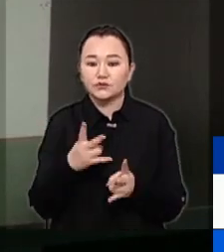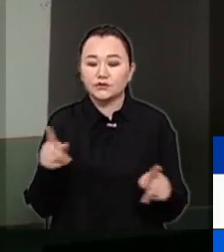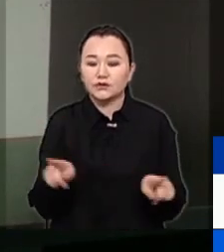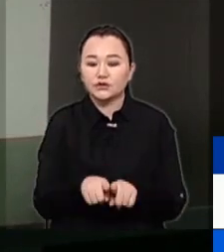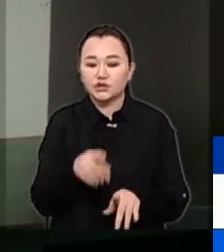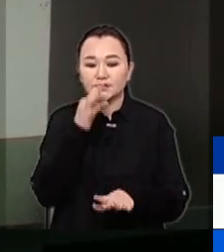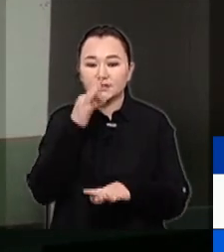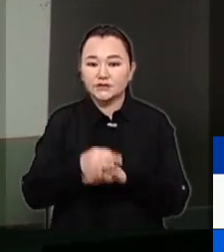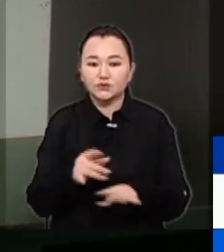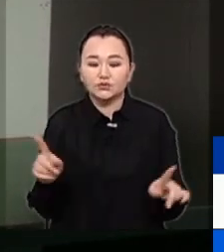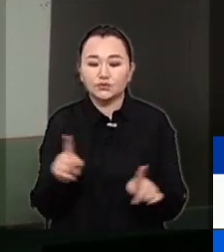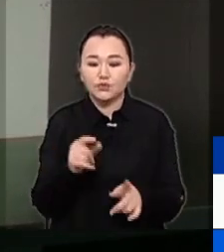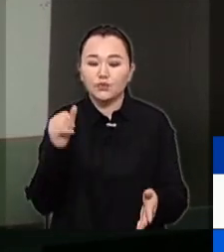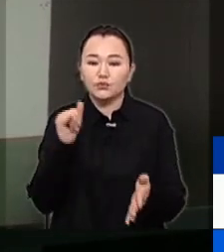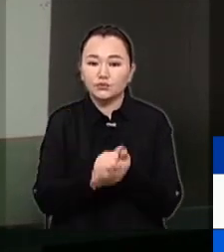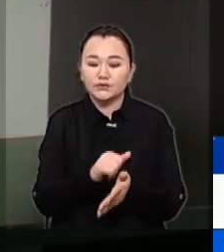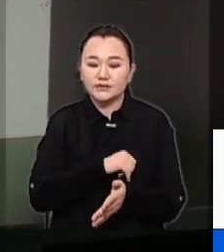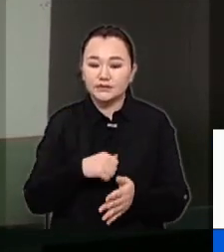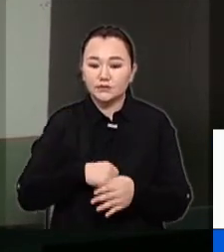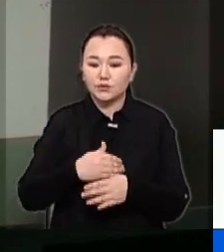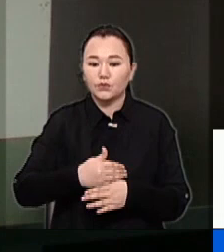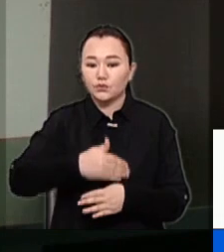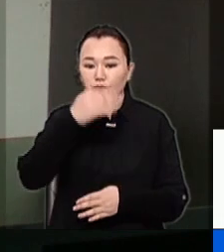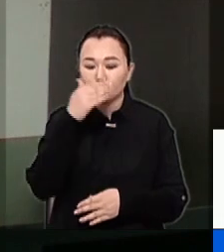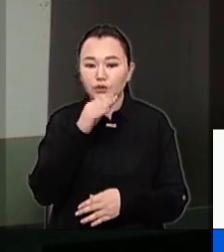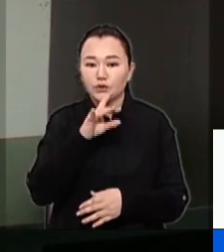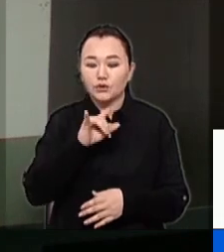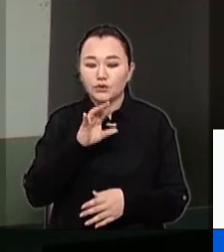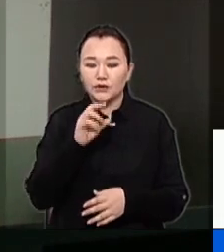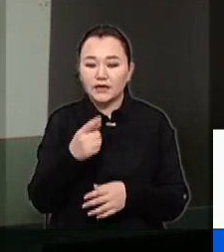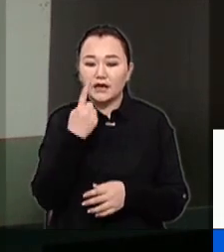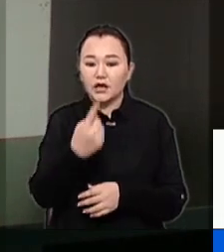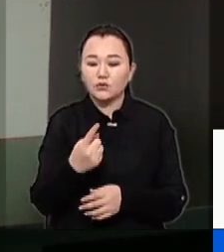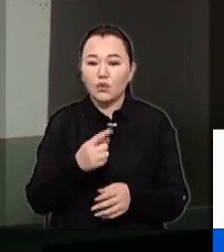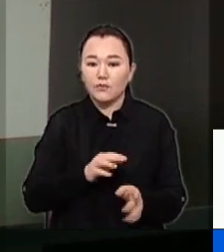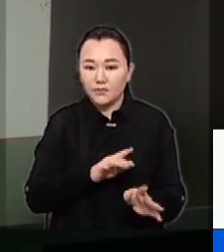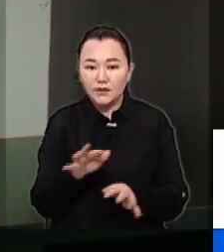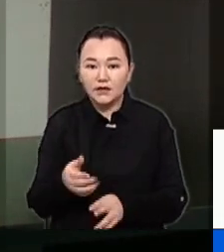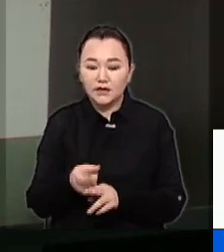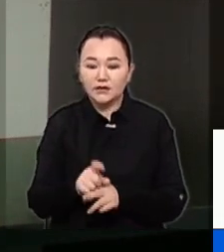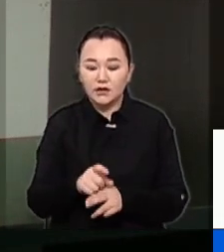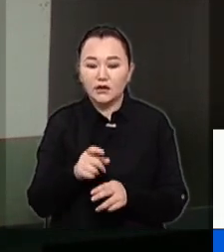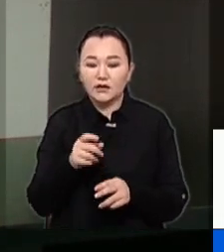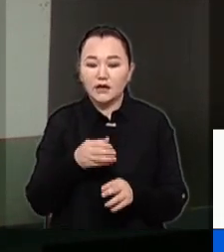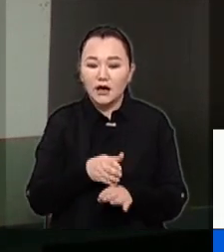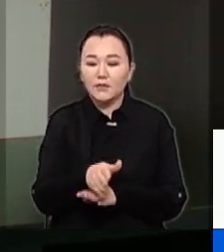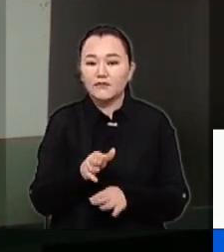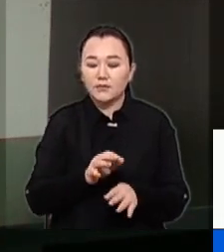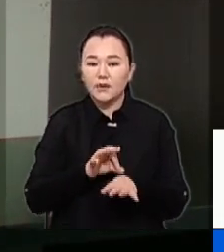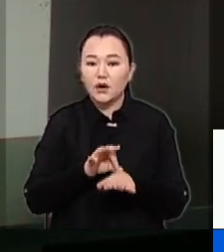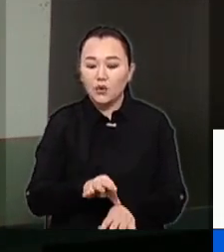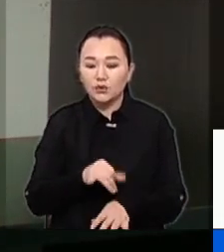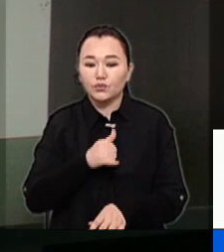что установка самой стены в грунте – это не одно мероприятие, которое в данном направлении вообще проходит. У